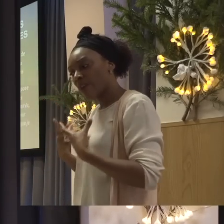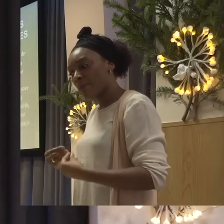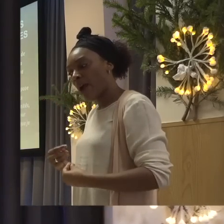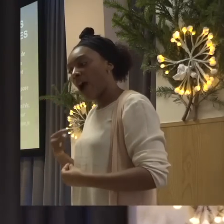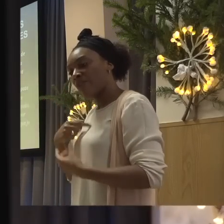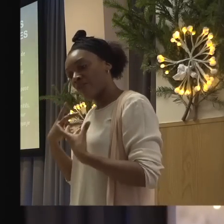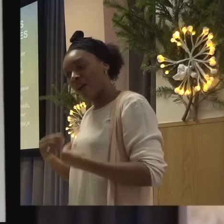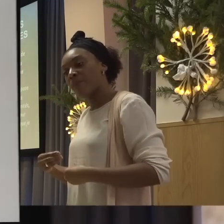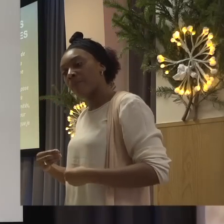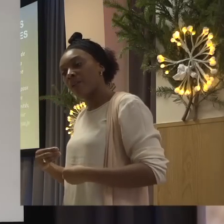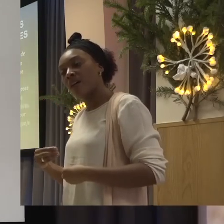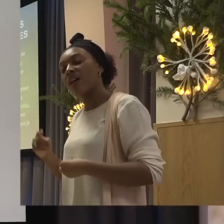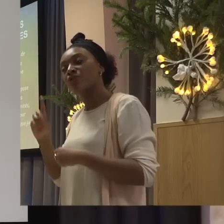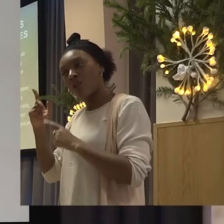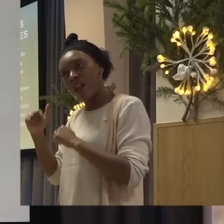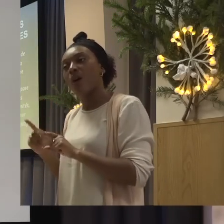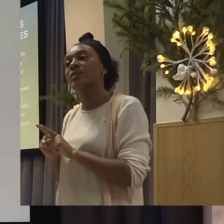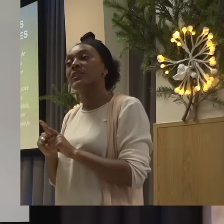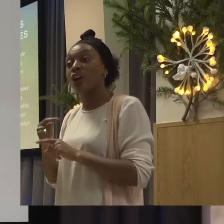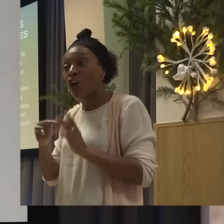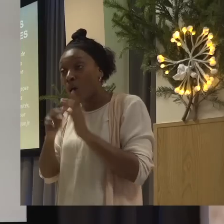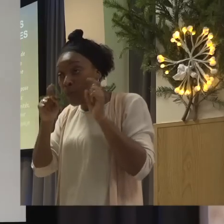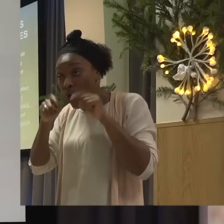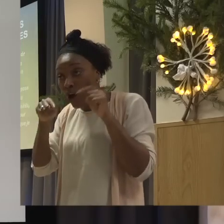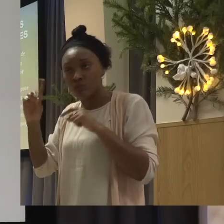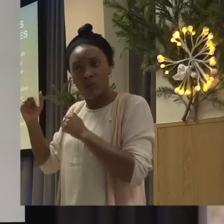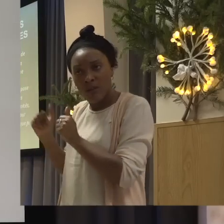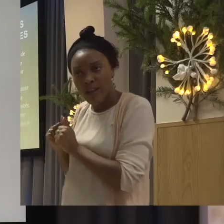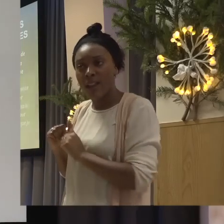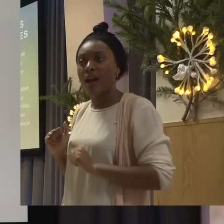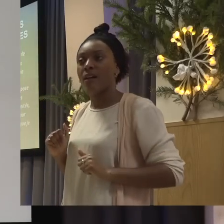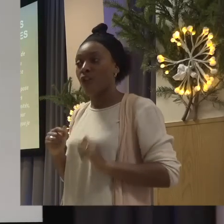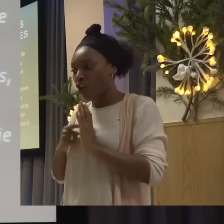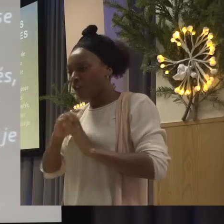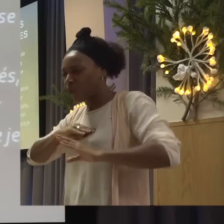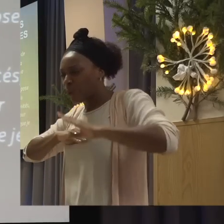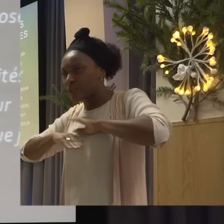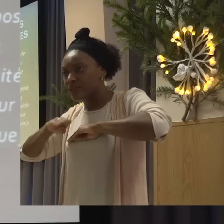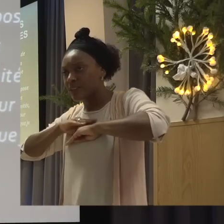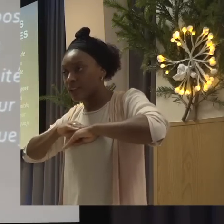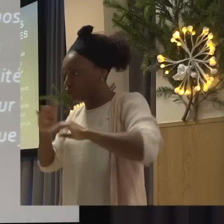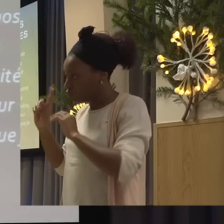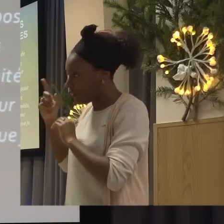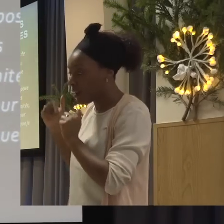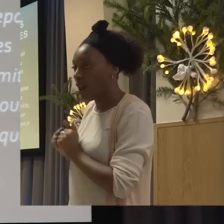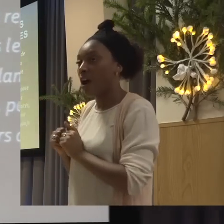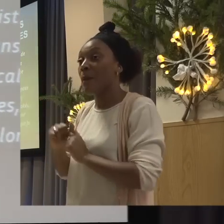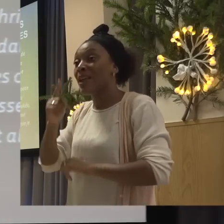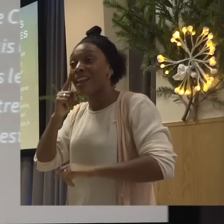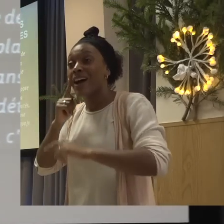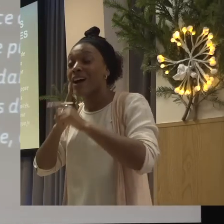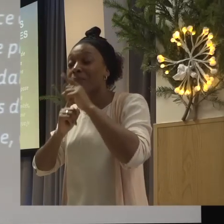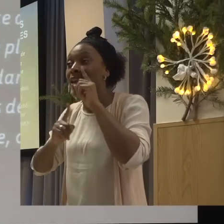Quand je pleure, Dieu est aussi là. Quand je suis frustré, Dieu est là. Dans mes larmes, Dieu est